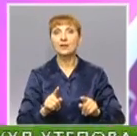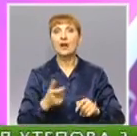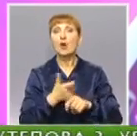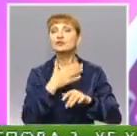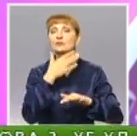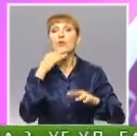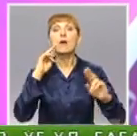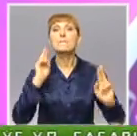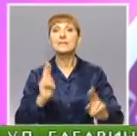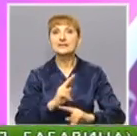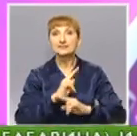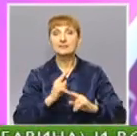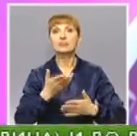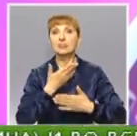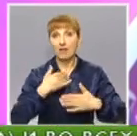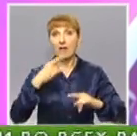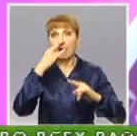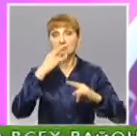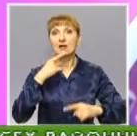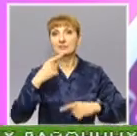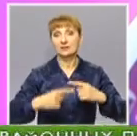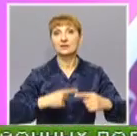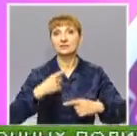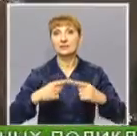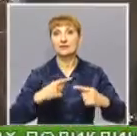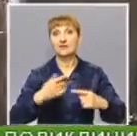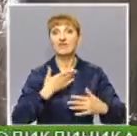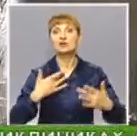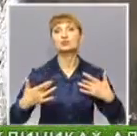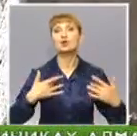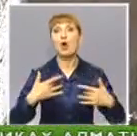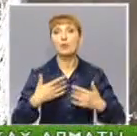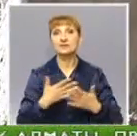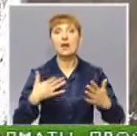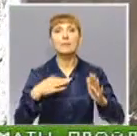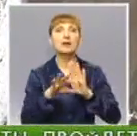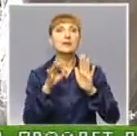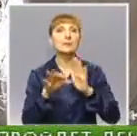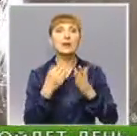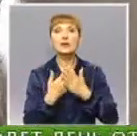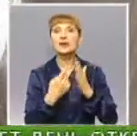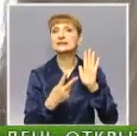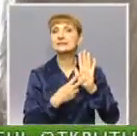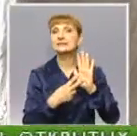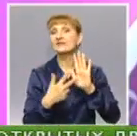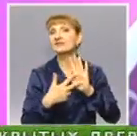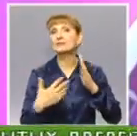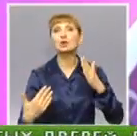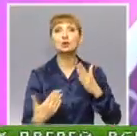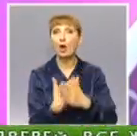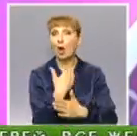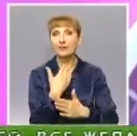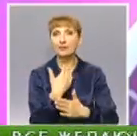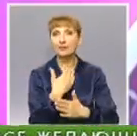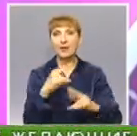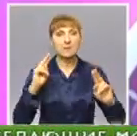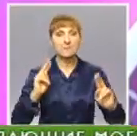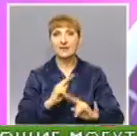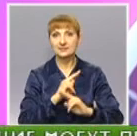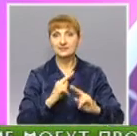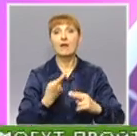очень много песен появилось на нашем шоу-бизнесе. Мы добрали порядка 7-8 новых хитов, которые